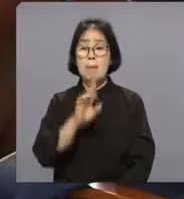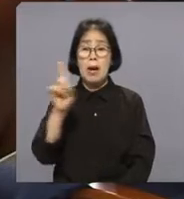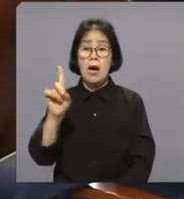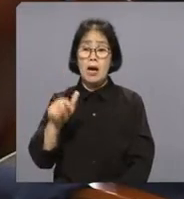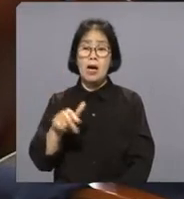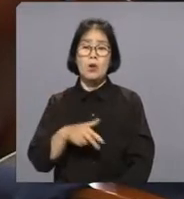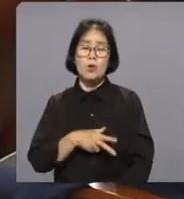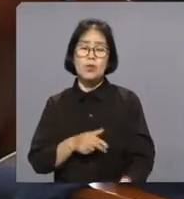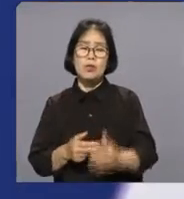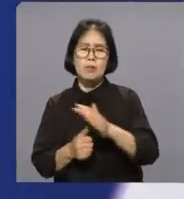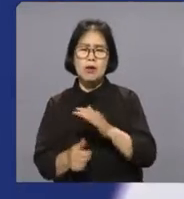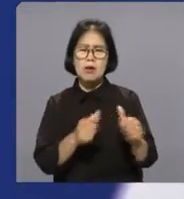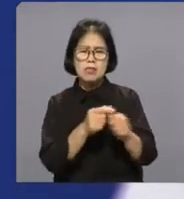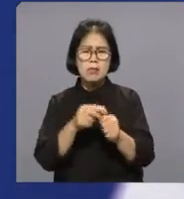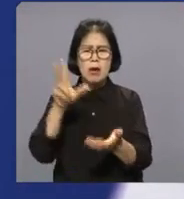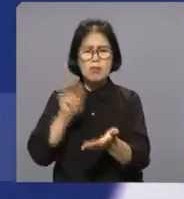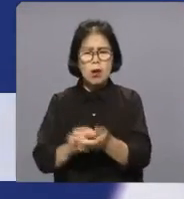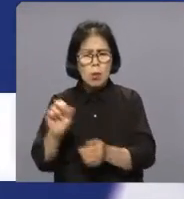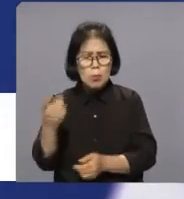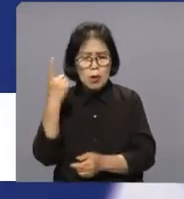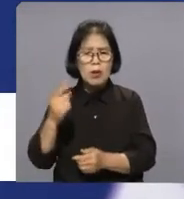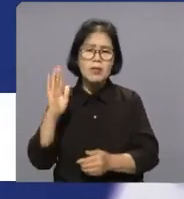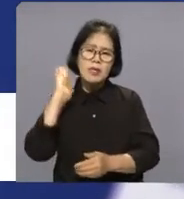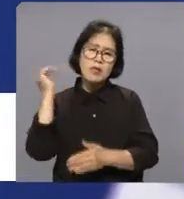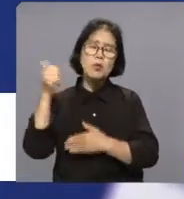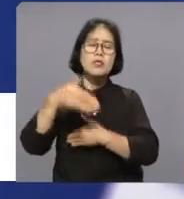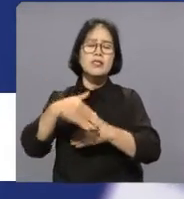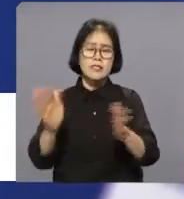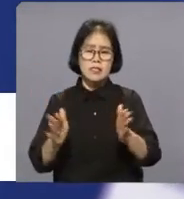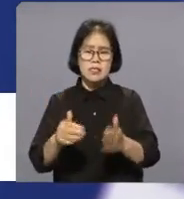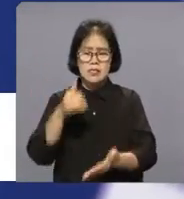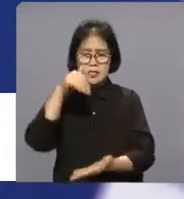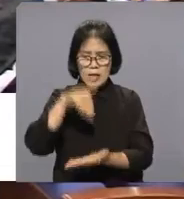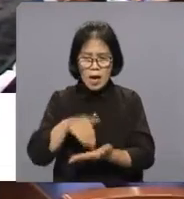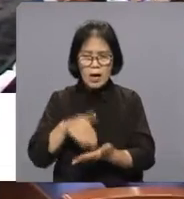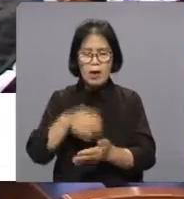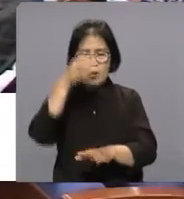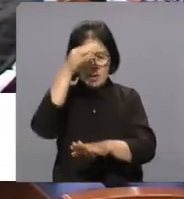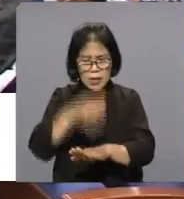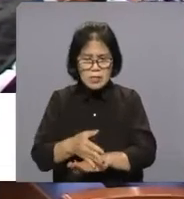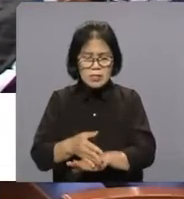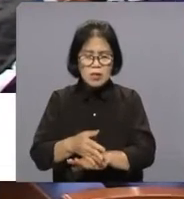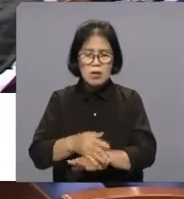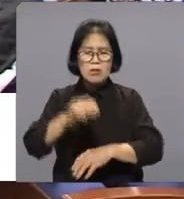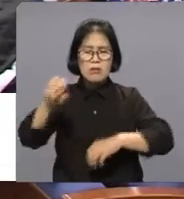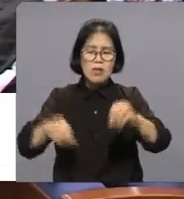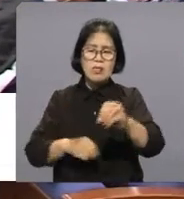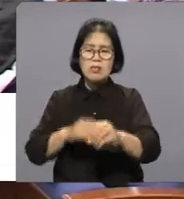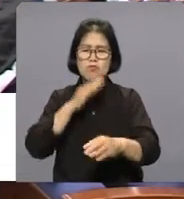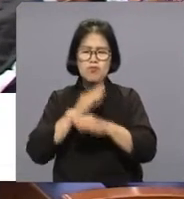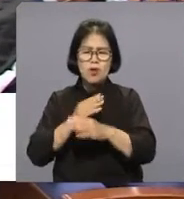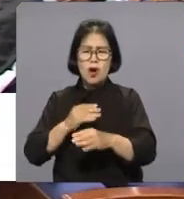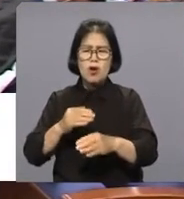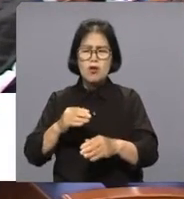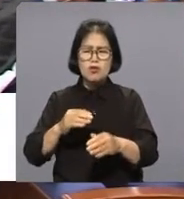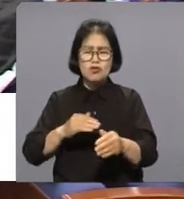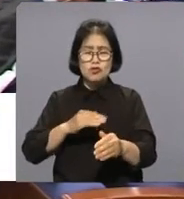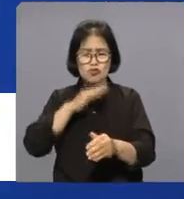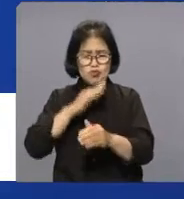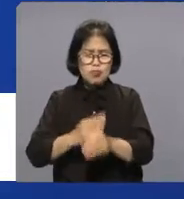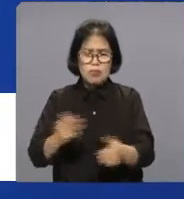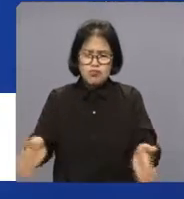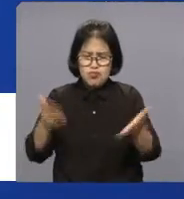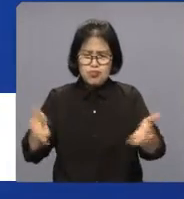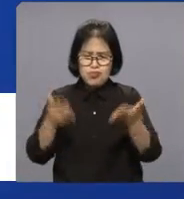원내대표는 인사분란의 진앙지인 대통령실이 사과와 반성 대신 탈북 흉악범 얘기로